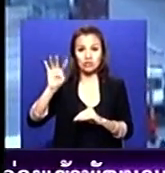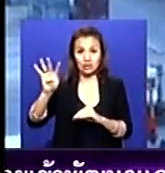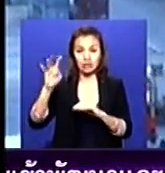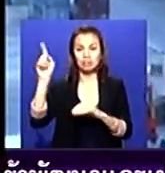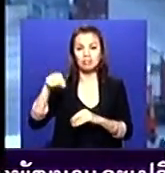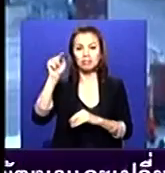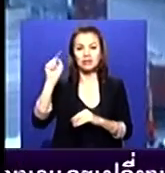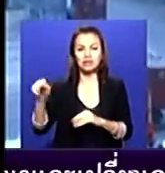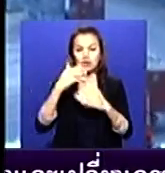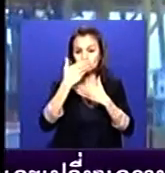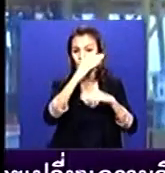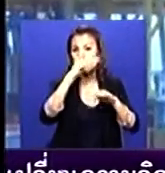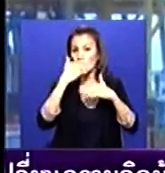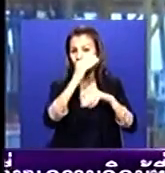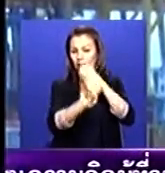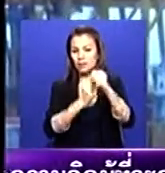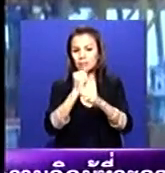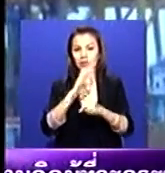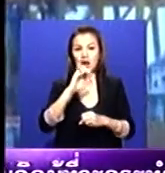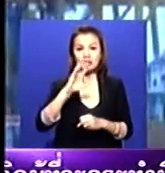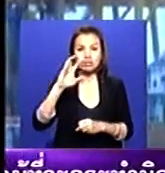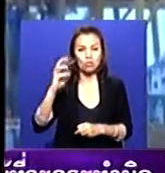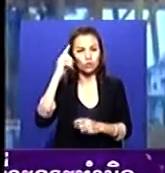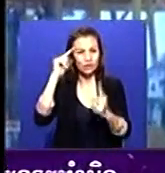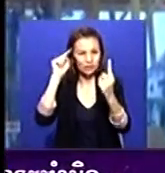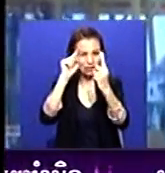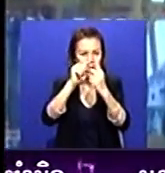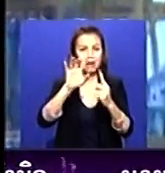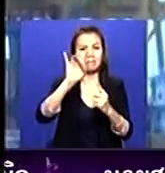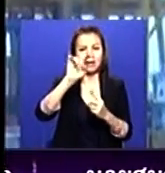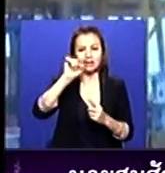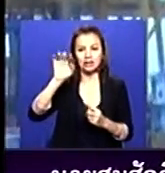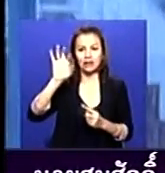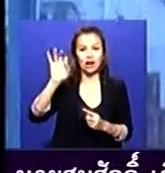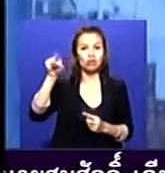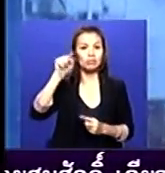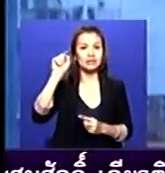แนวทางการส่งออกในปี2556นั้นยังคาดการไว้ที่ร้อยละ 8-9 ค่ะ